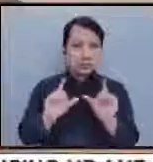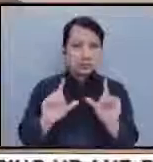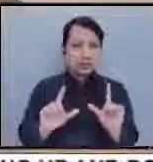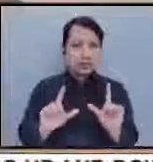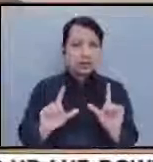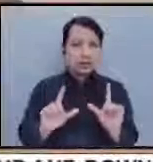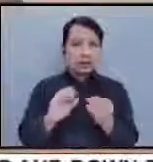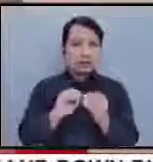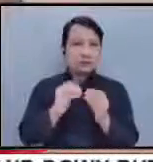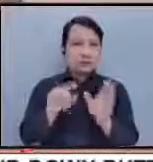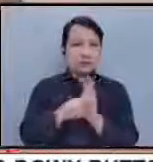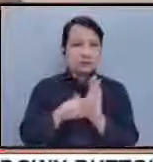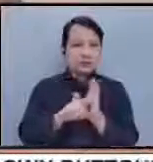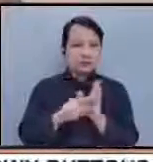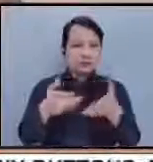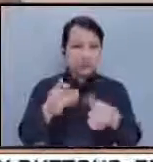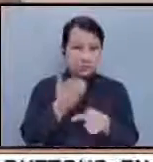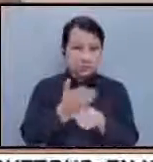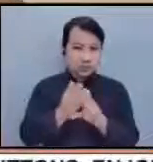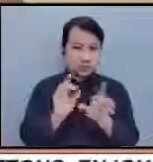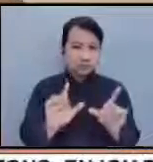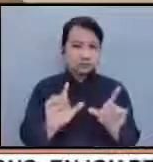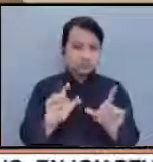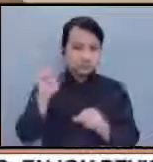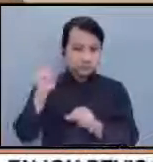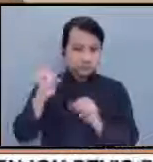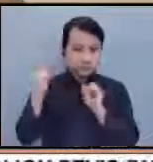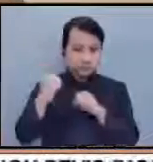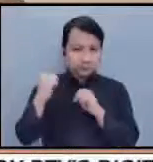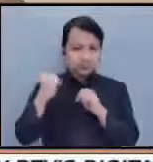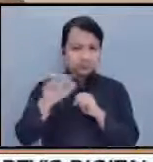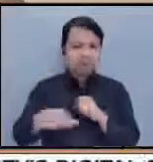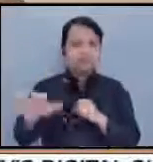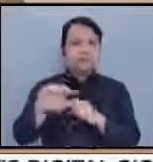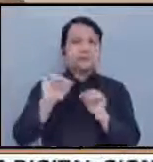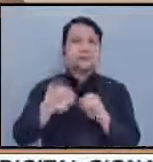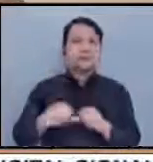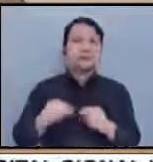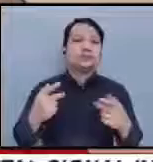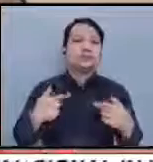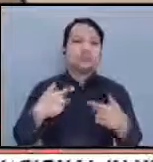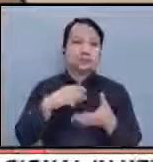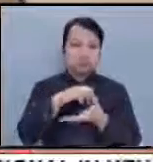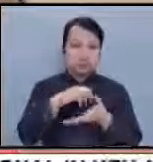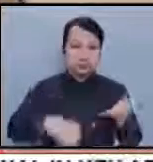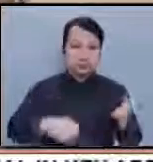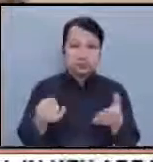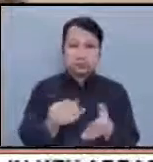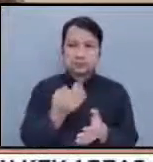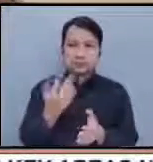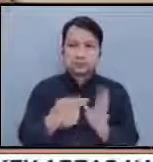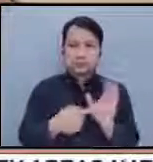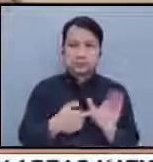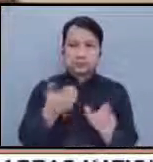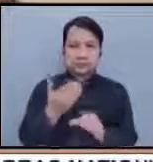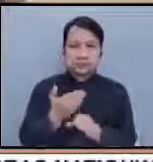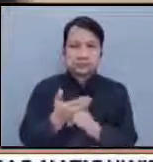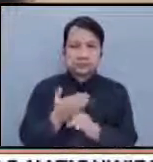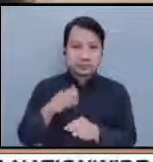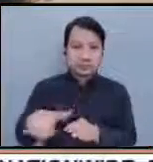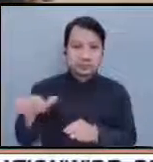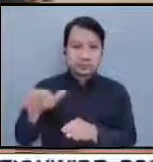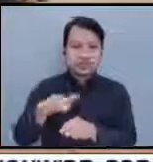Artes, lahat po nag-a-agree na kailangan talagang magbawas ng bilang ng sasakyan sa ating mga